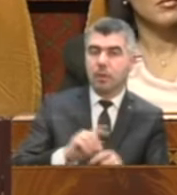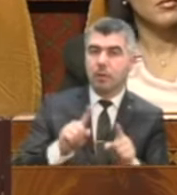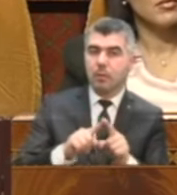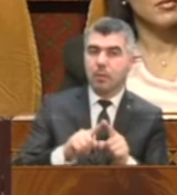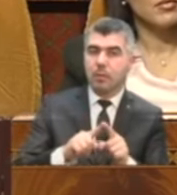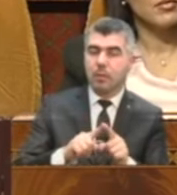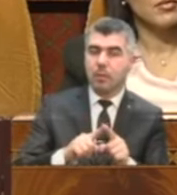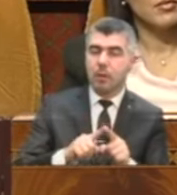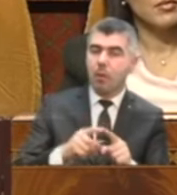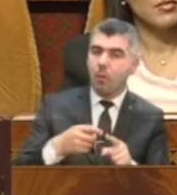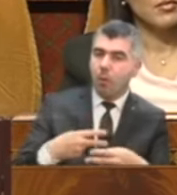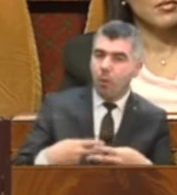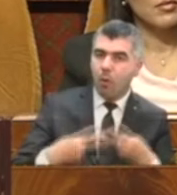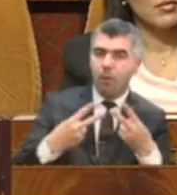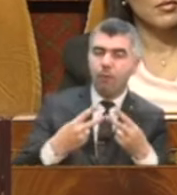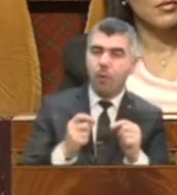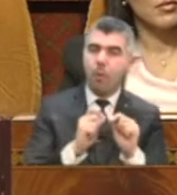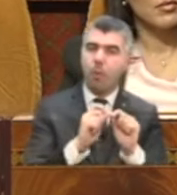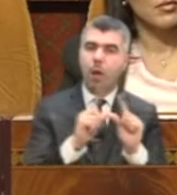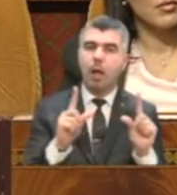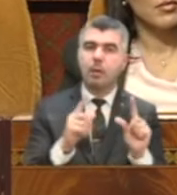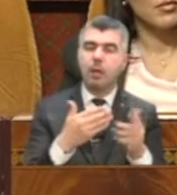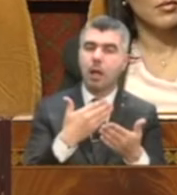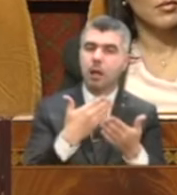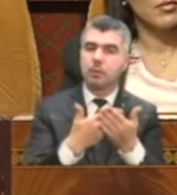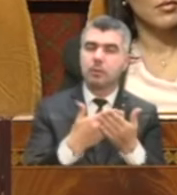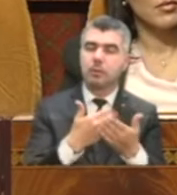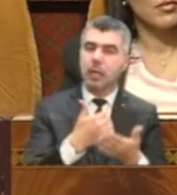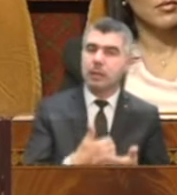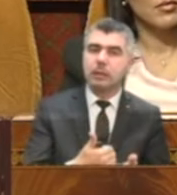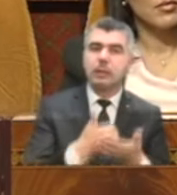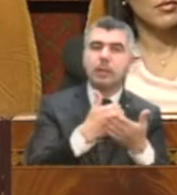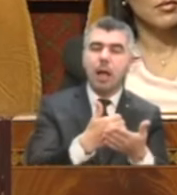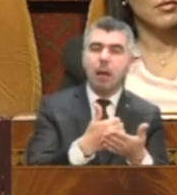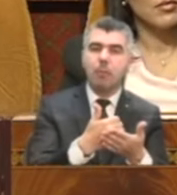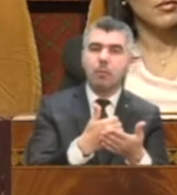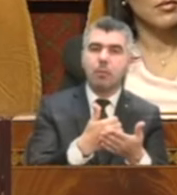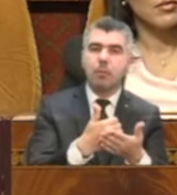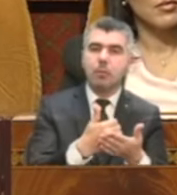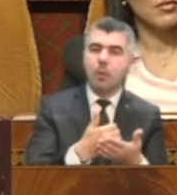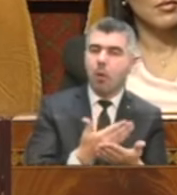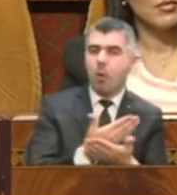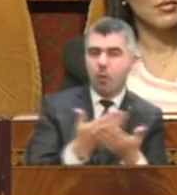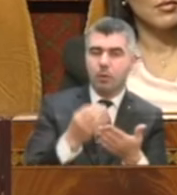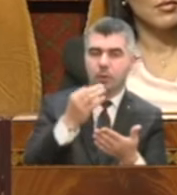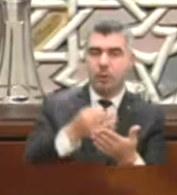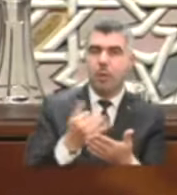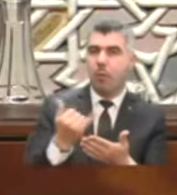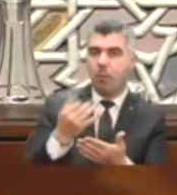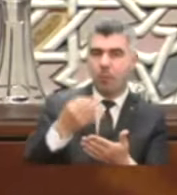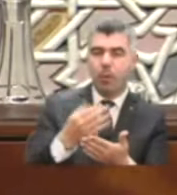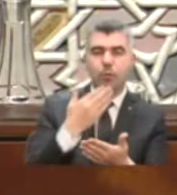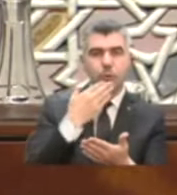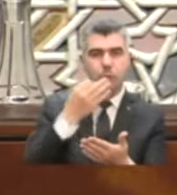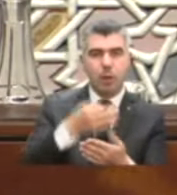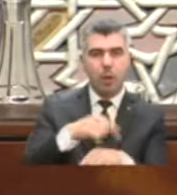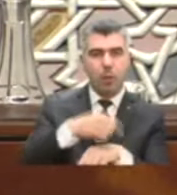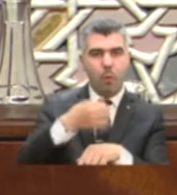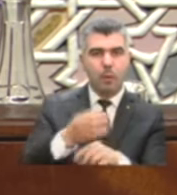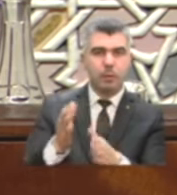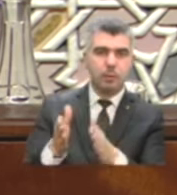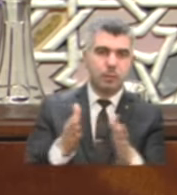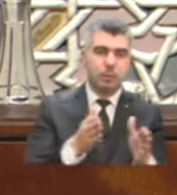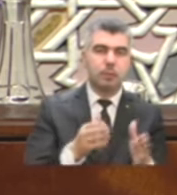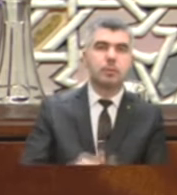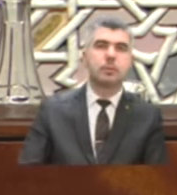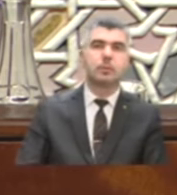إعلان واضح في عن طرق هذه الدعم وتوسيع القاعدة الدعم. شكراً وكذلك شكرا السيدة النائبة